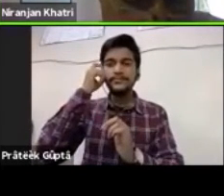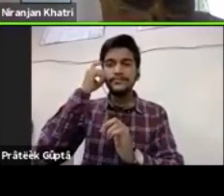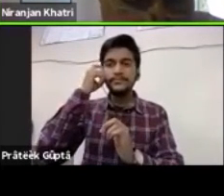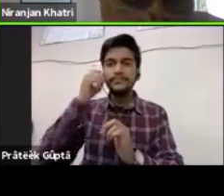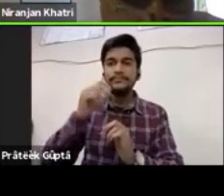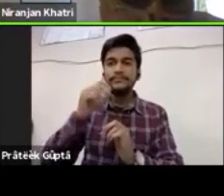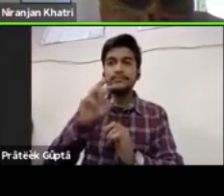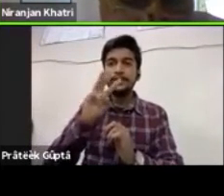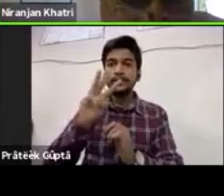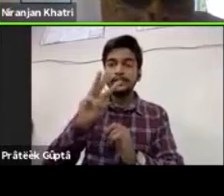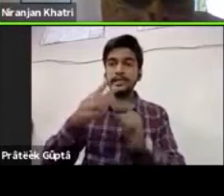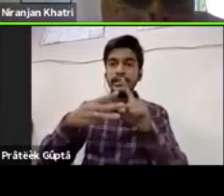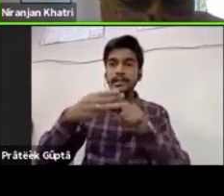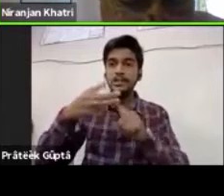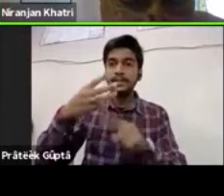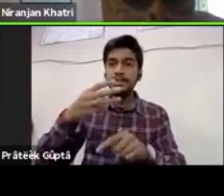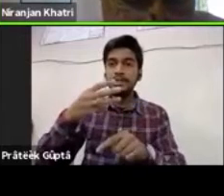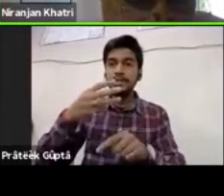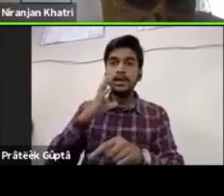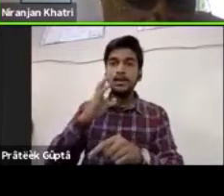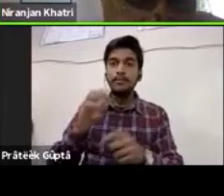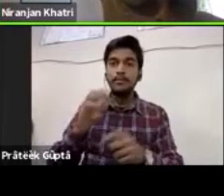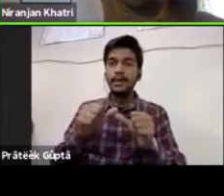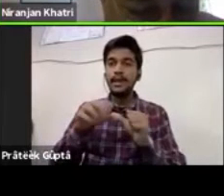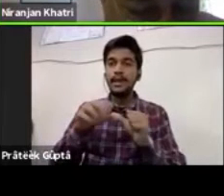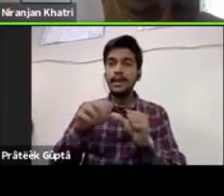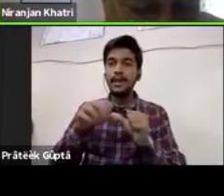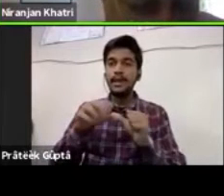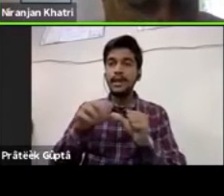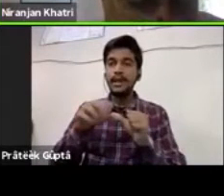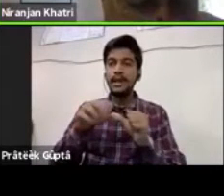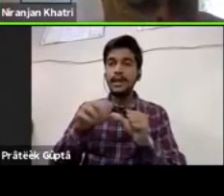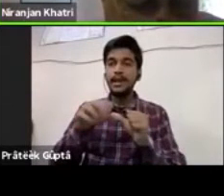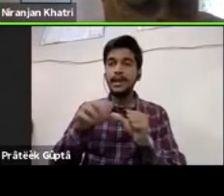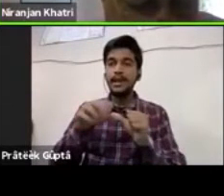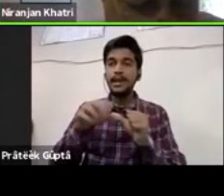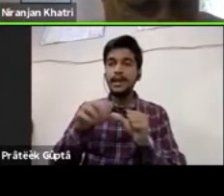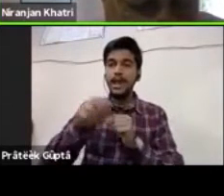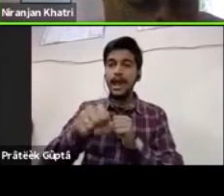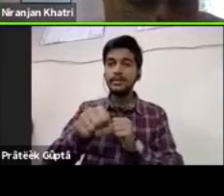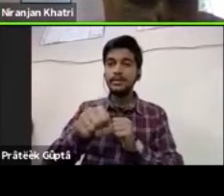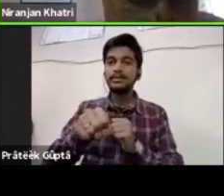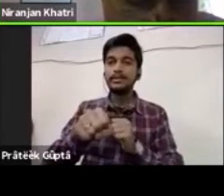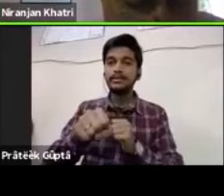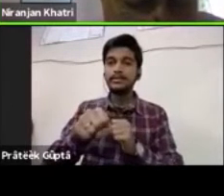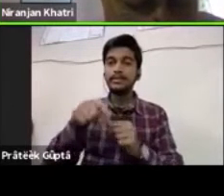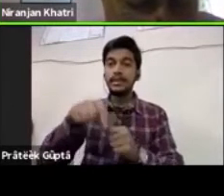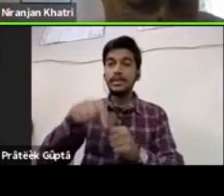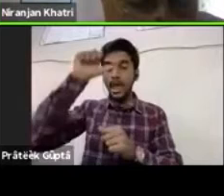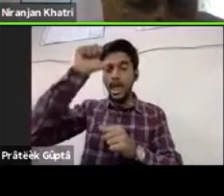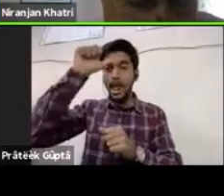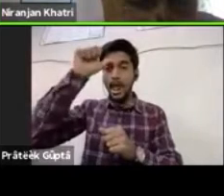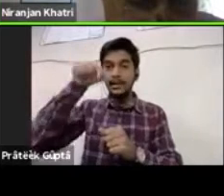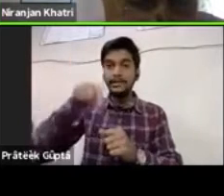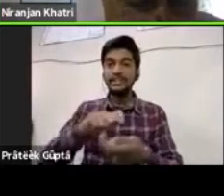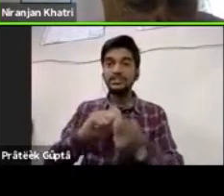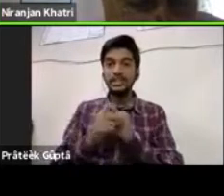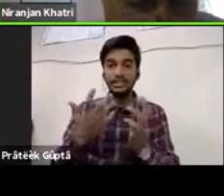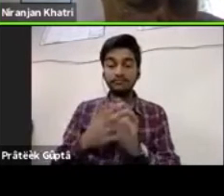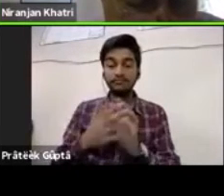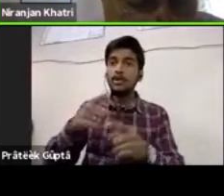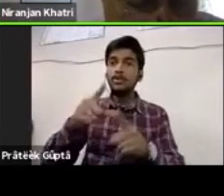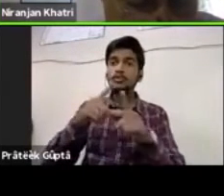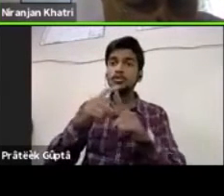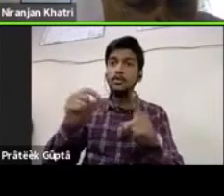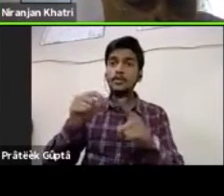पॉइंट्स फॉर इम्प्रूविंग एक्सेसिबिलिटी एस्पेक्ट इन इंडिया और सेकंड क्वेश्चन है व्हाट आर ग्लोबल बेस्ट प्रैक्टिसेस व्हिच नीड्स